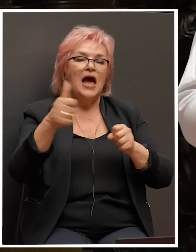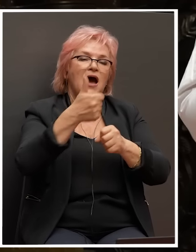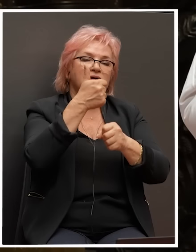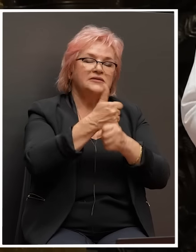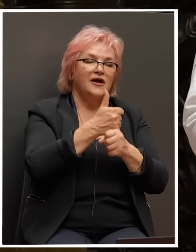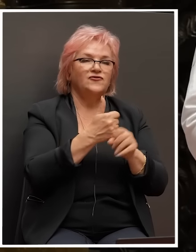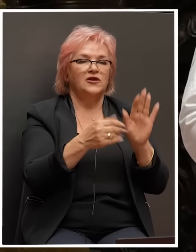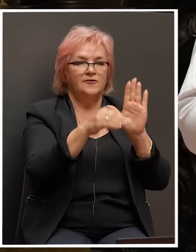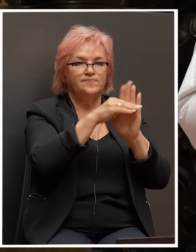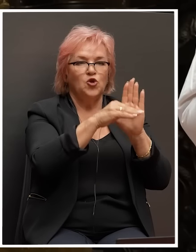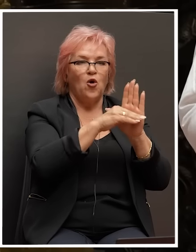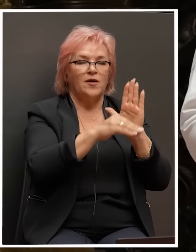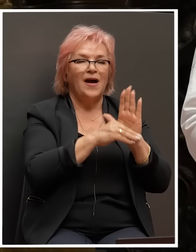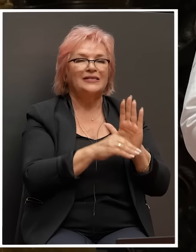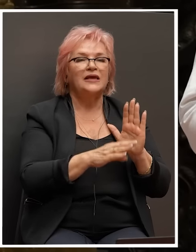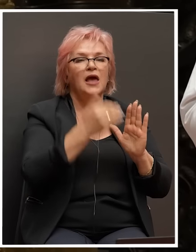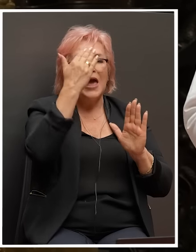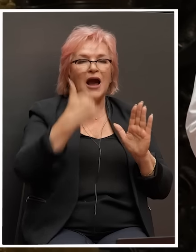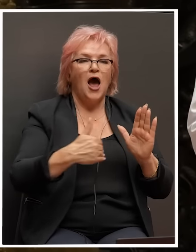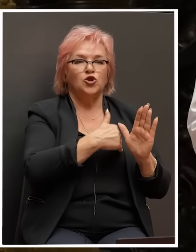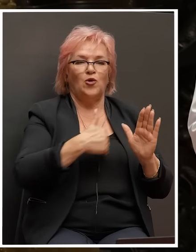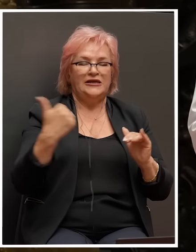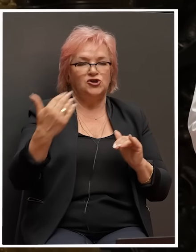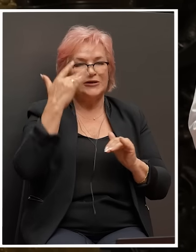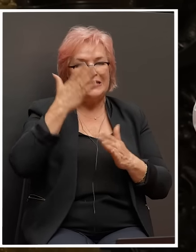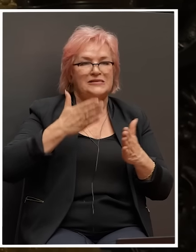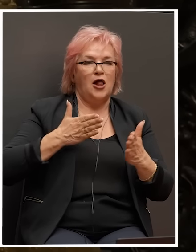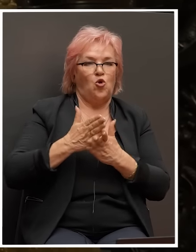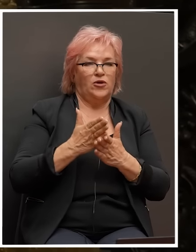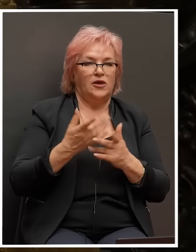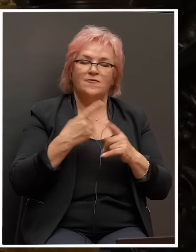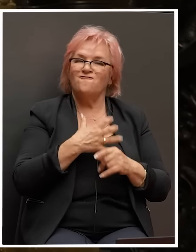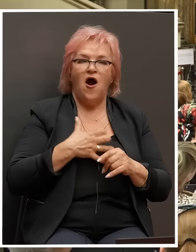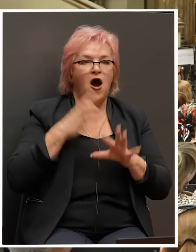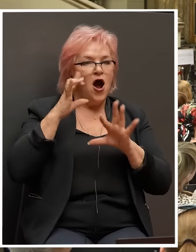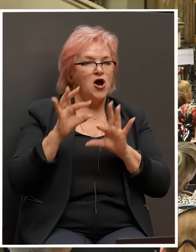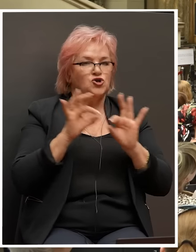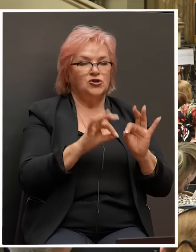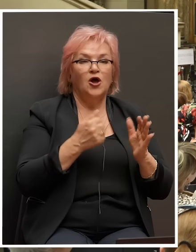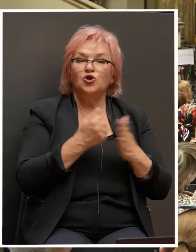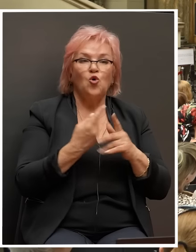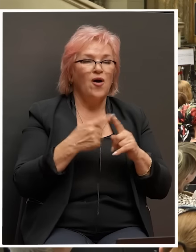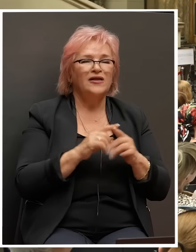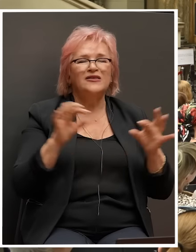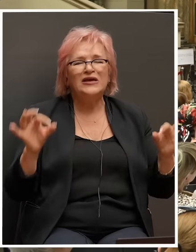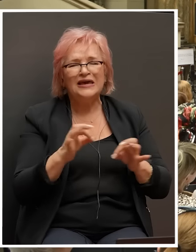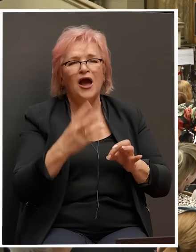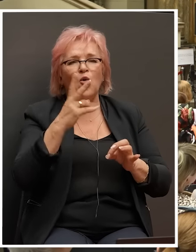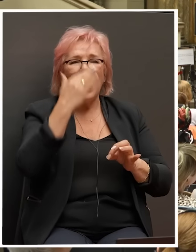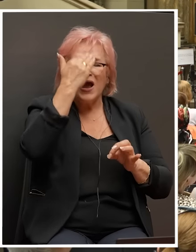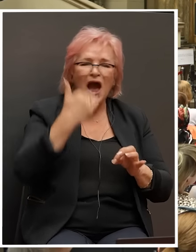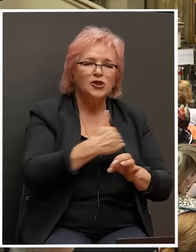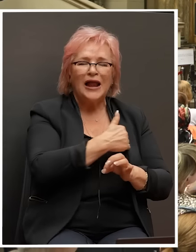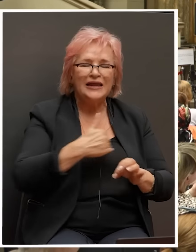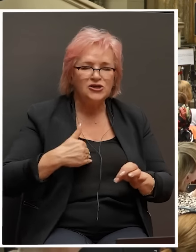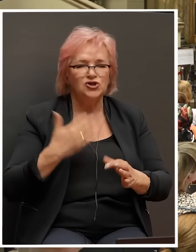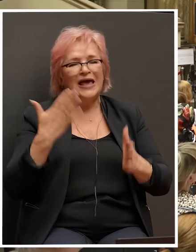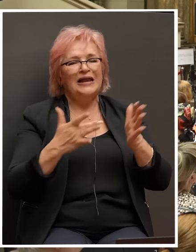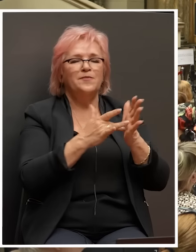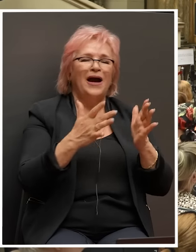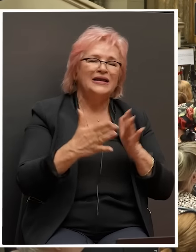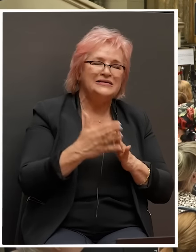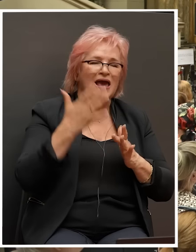основные догматы католической идеологии. Это важно. До этого ни о какой католической или